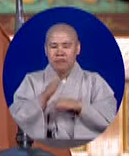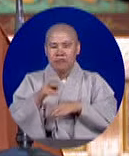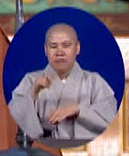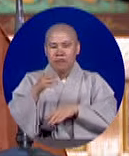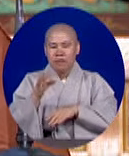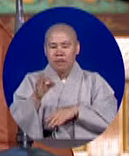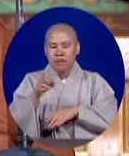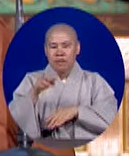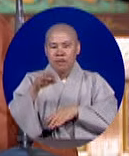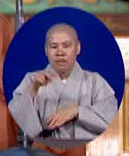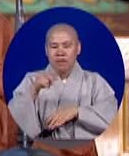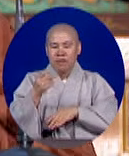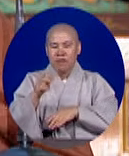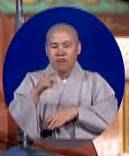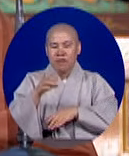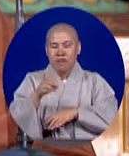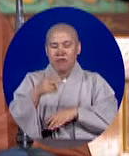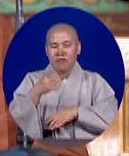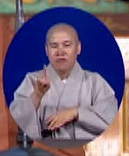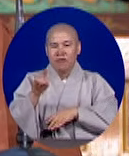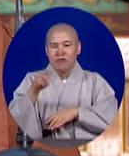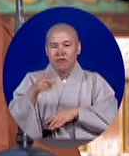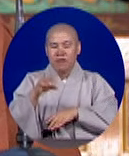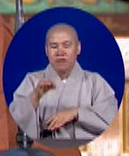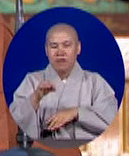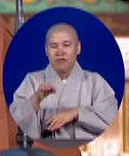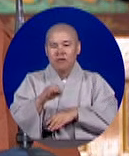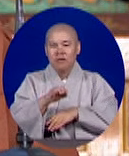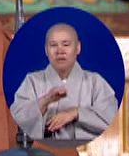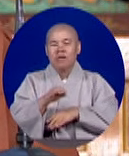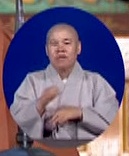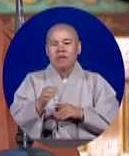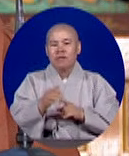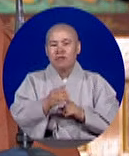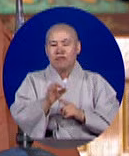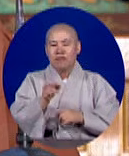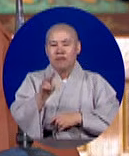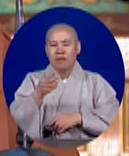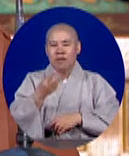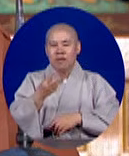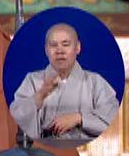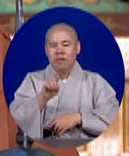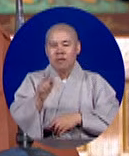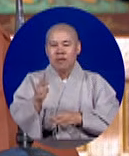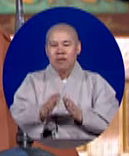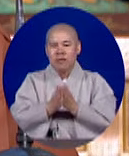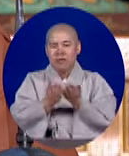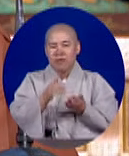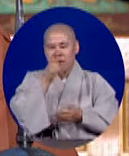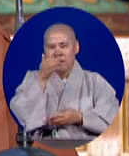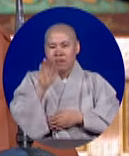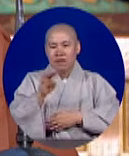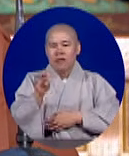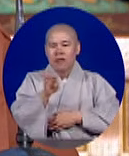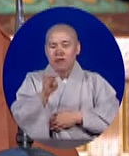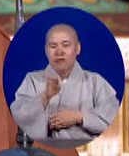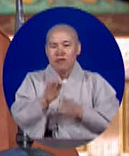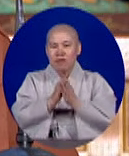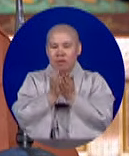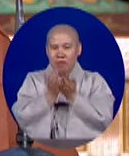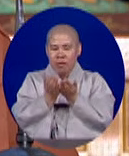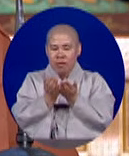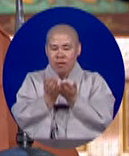소승열반경도 있고 대승열반경도 있는데, 대승열반경 중에는 40권 열반경이